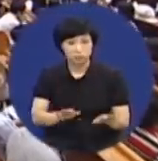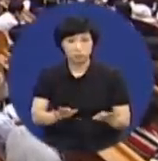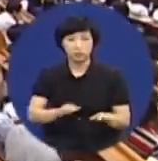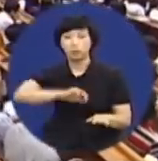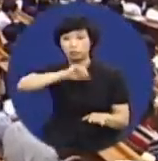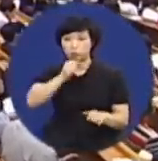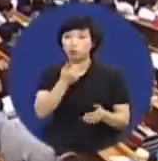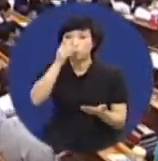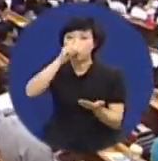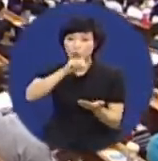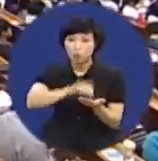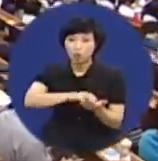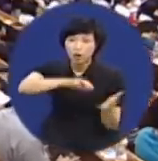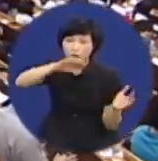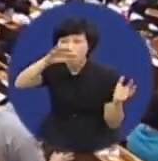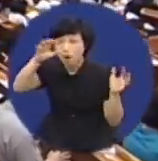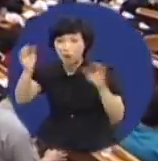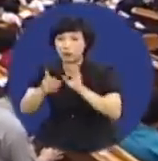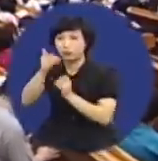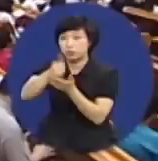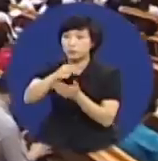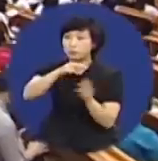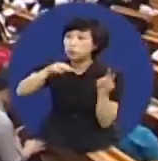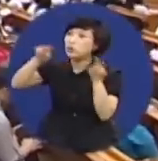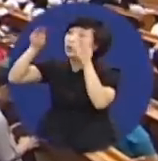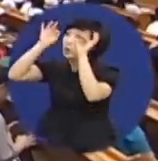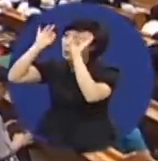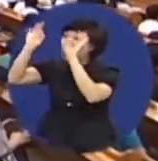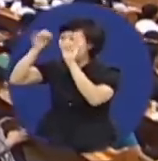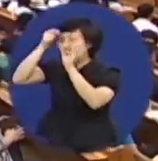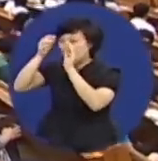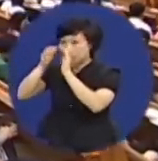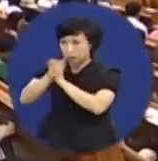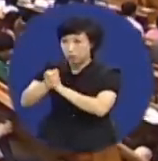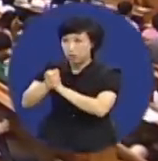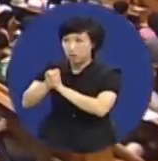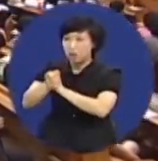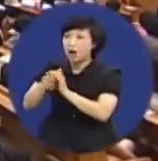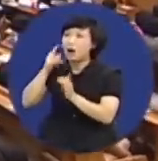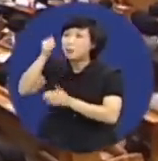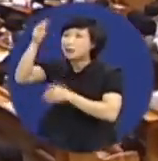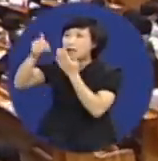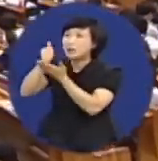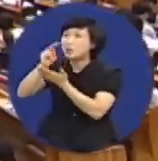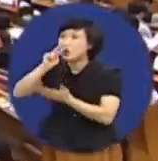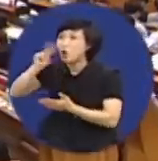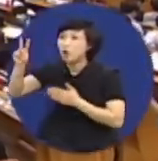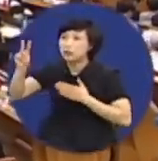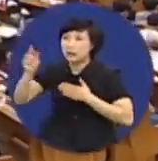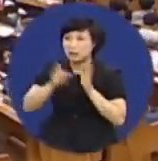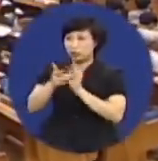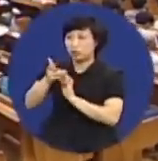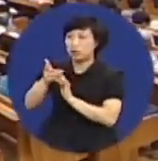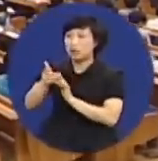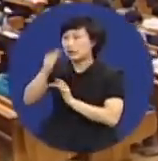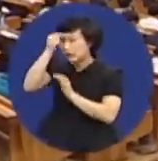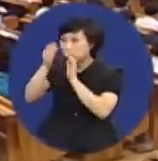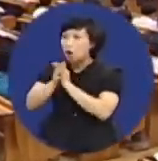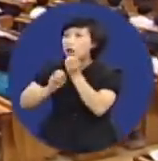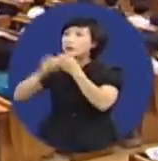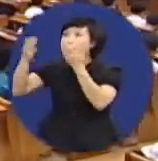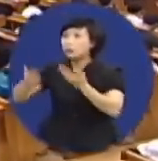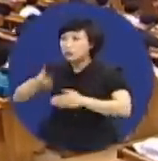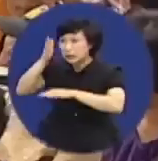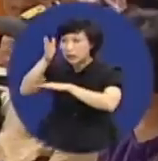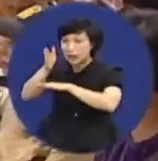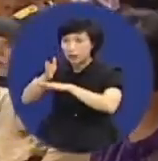か。そこで彼らは石を取り除けた。イエスは目を上げて言われた。父よ、私の願いを聞いてく